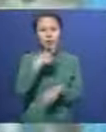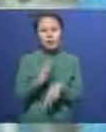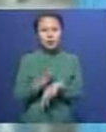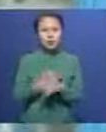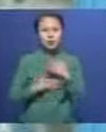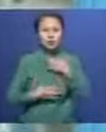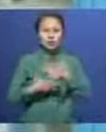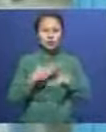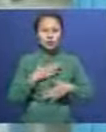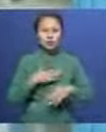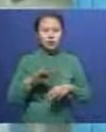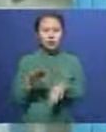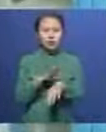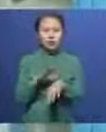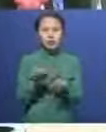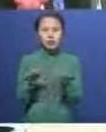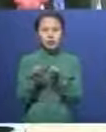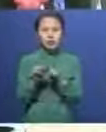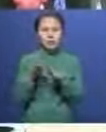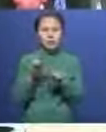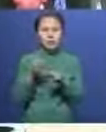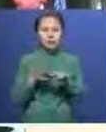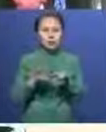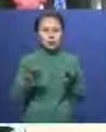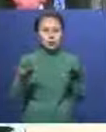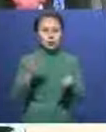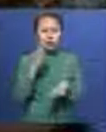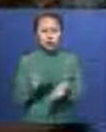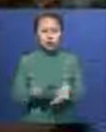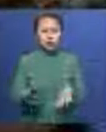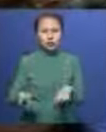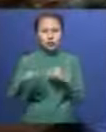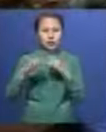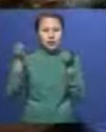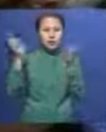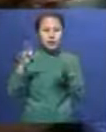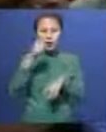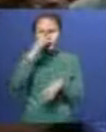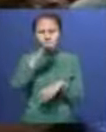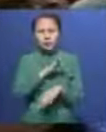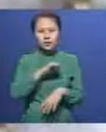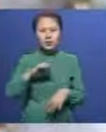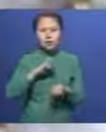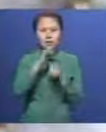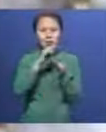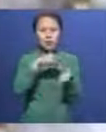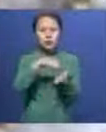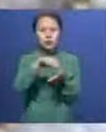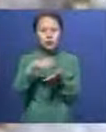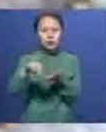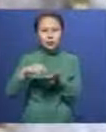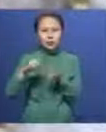қуантады. Карлстың зайыбы Еленада топ құрамында, ал олардың төрт баласы отанында қалған. Елена тұрғындарға кәдесыйлар мен сыбызғылар